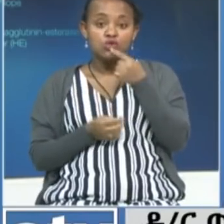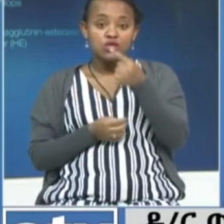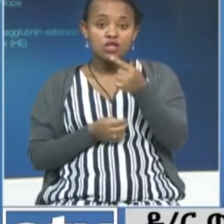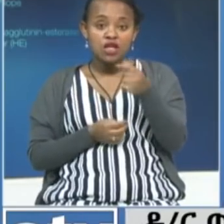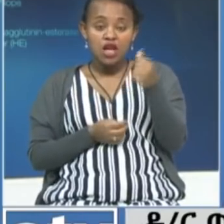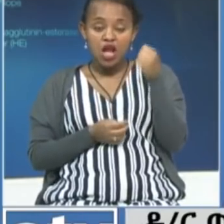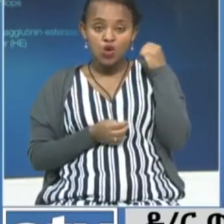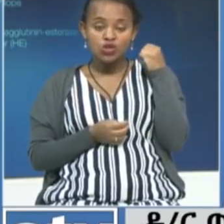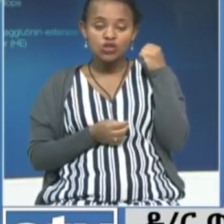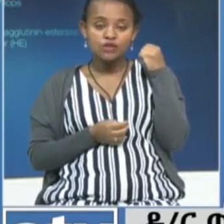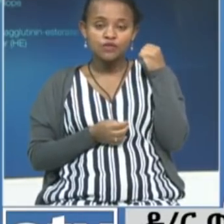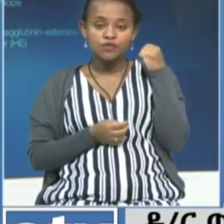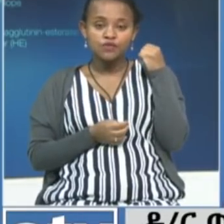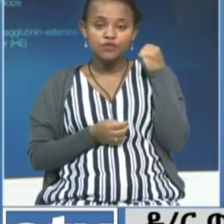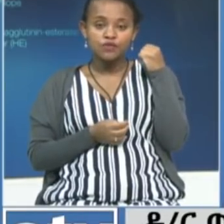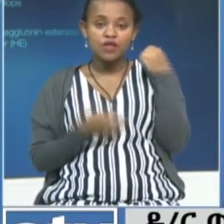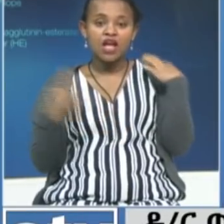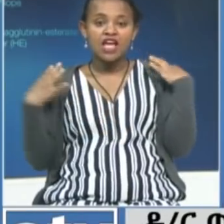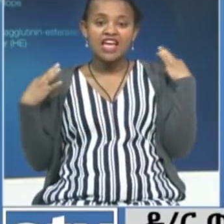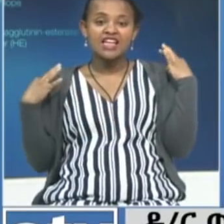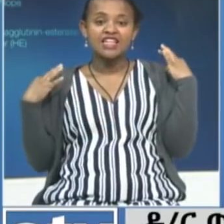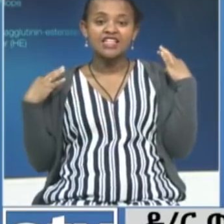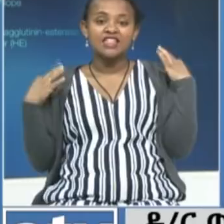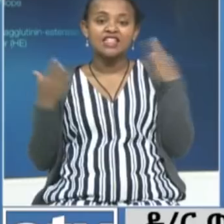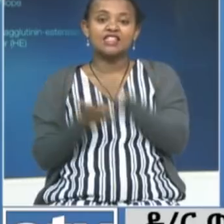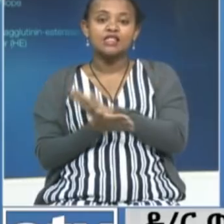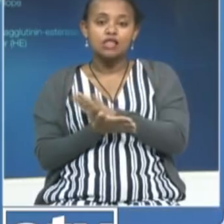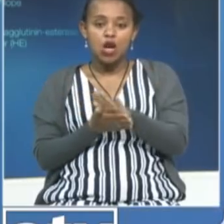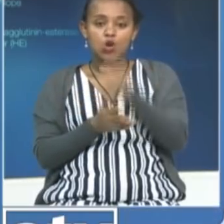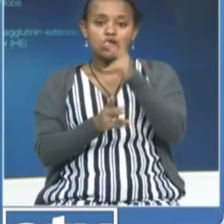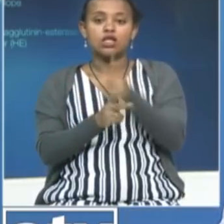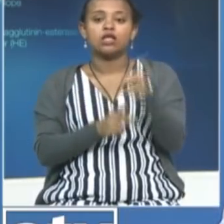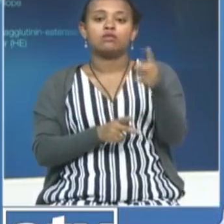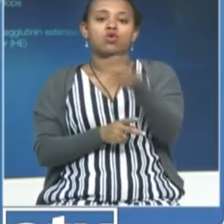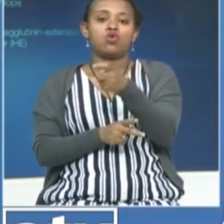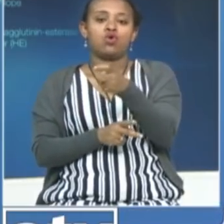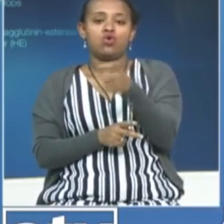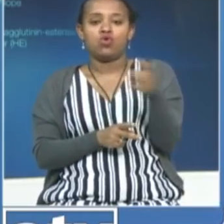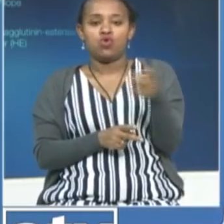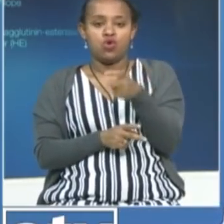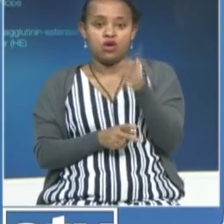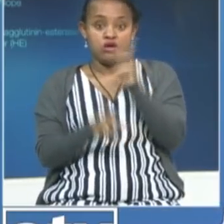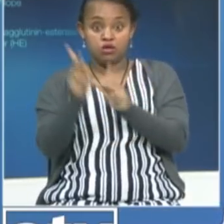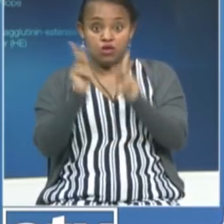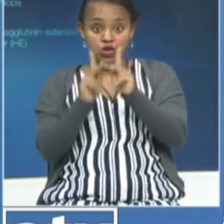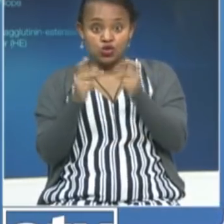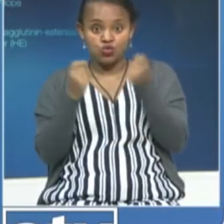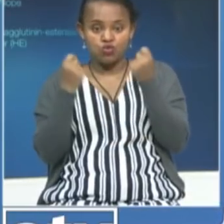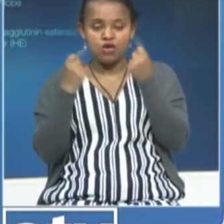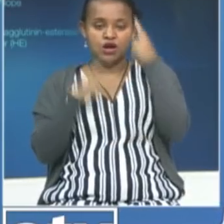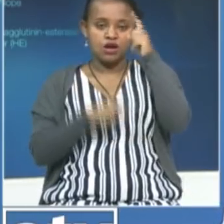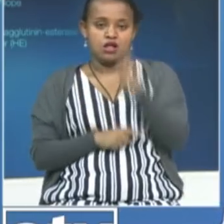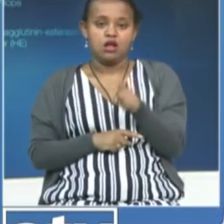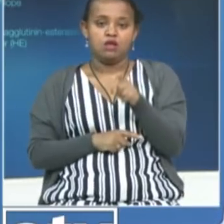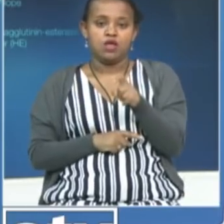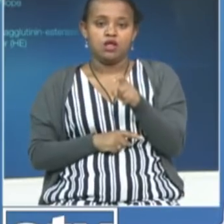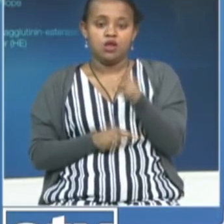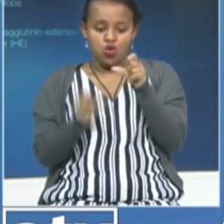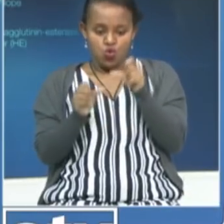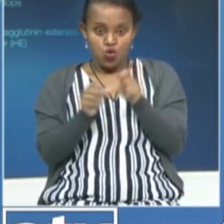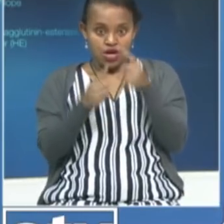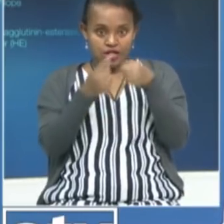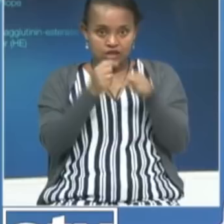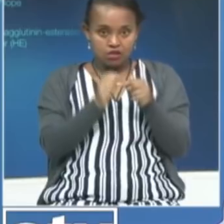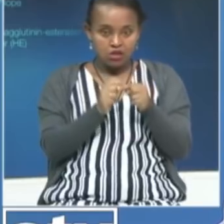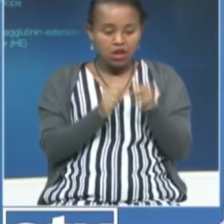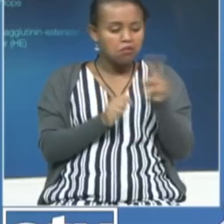ሌሎች የግል ንጽህናዎች እንደተጠበቁ ሆኖ እንደሆነ ማህበረሰቡ መረዳት አለበት። ውለን ስንመጣ